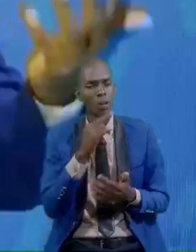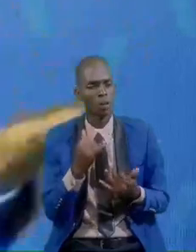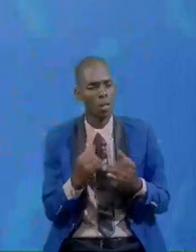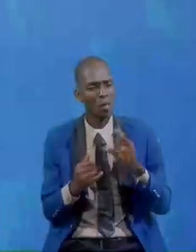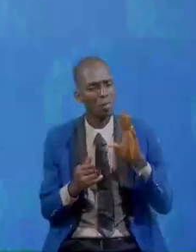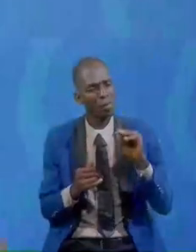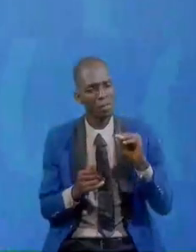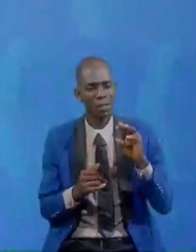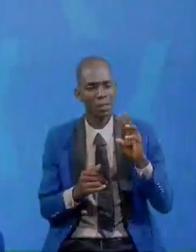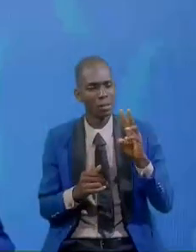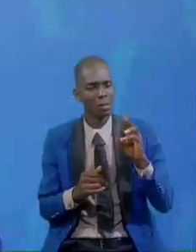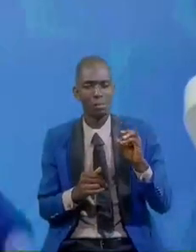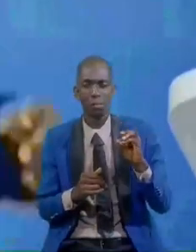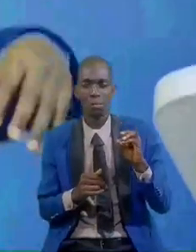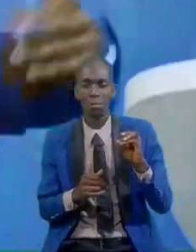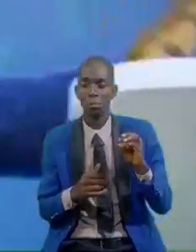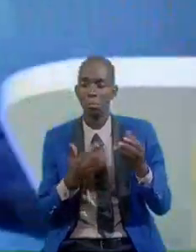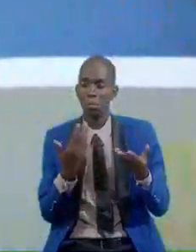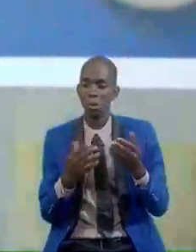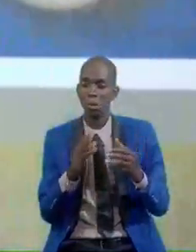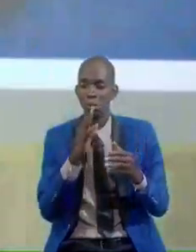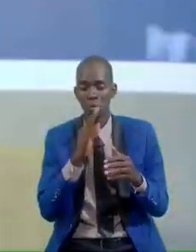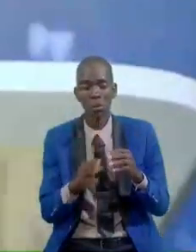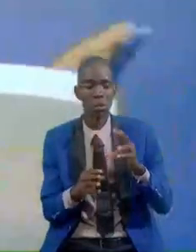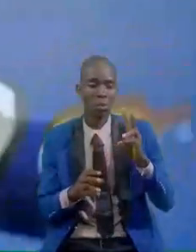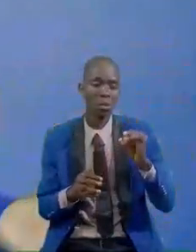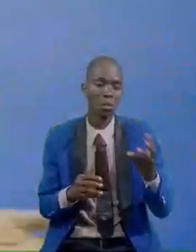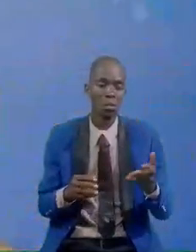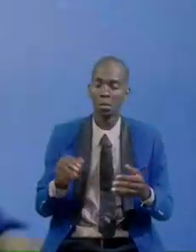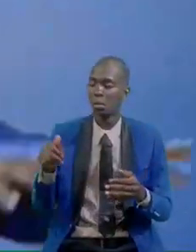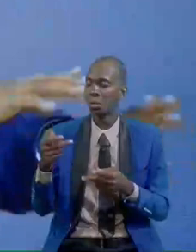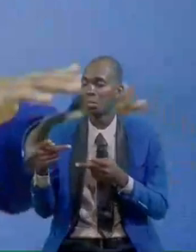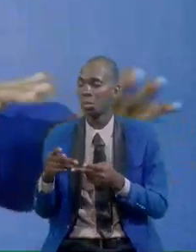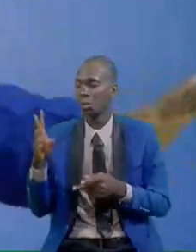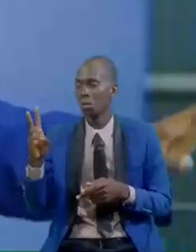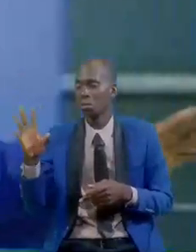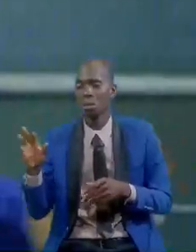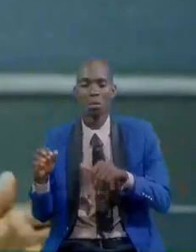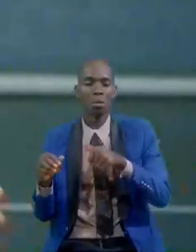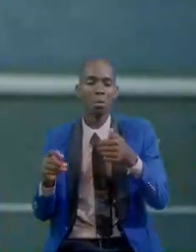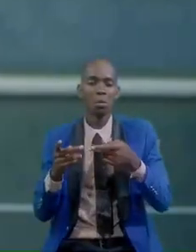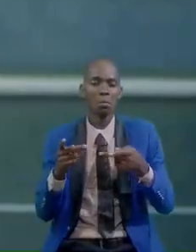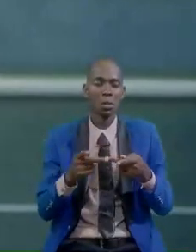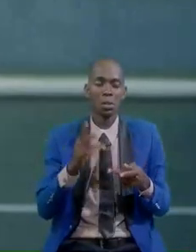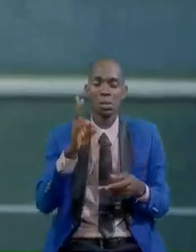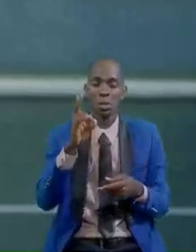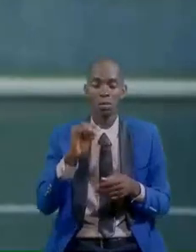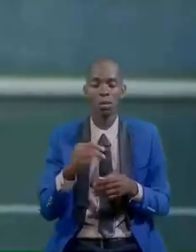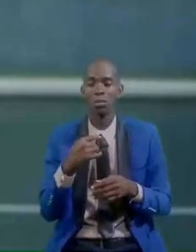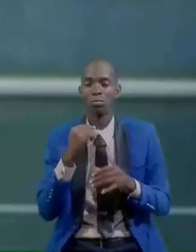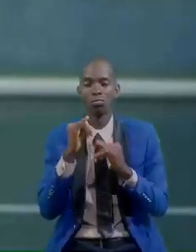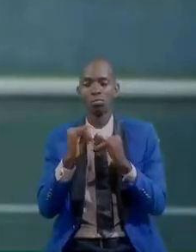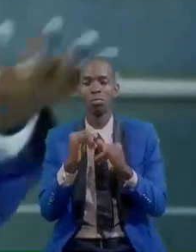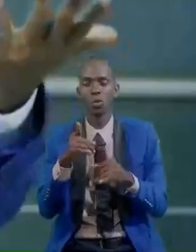60 ans, je ne sais pas. Peut-être ailleurs c'est 60, ailleurs c'est 55, ailleurs c'est 70. Et quand tu as cet